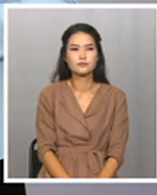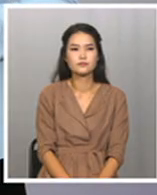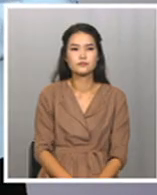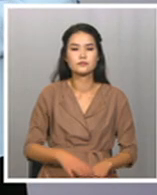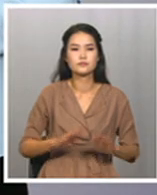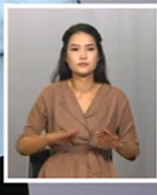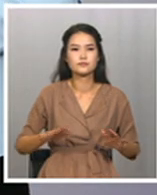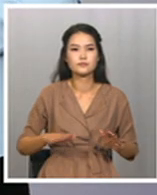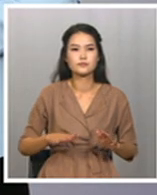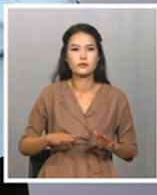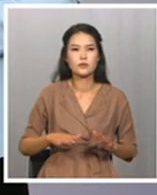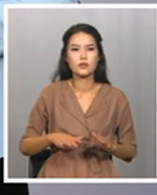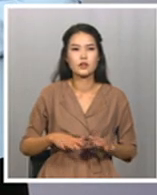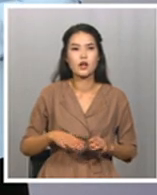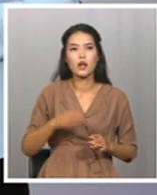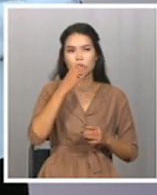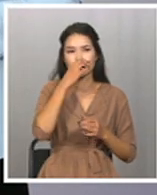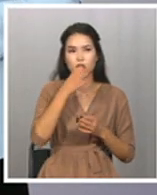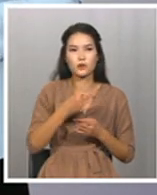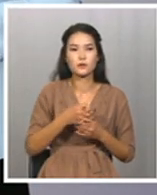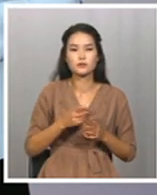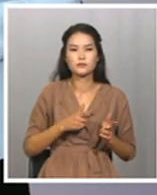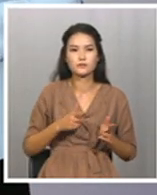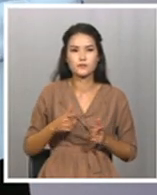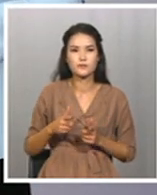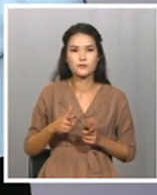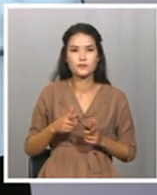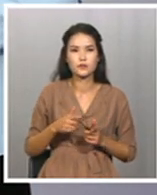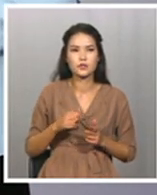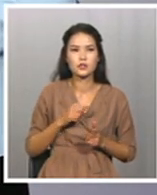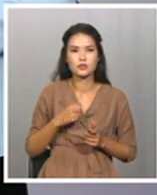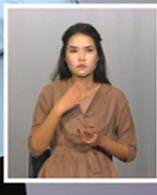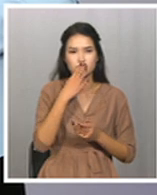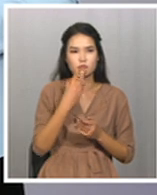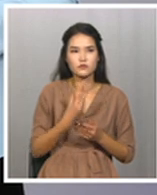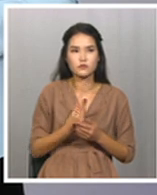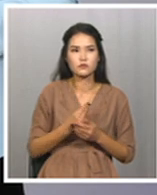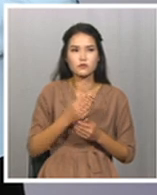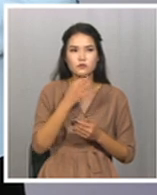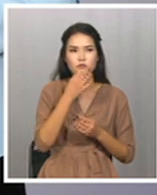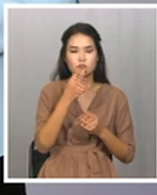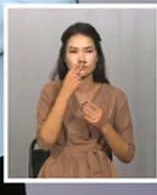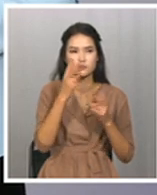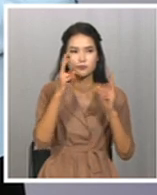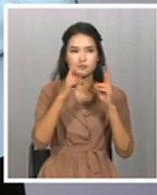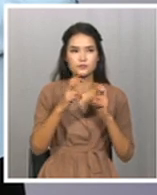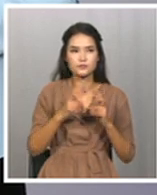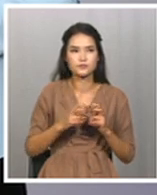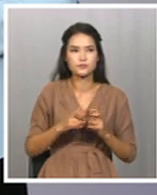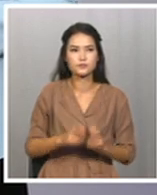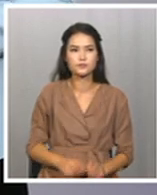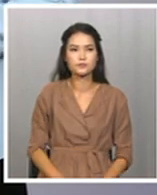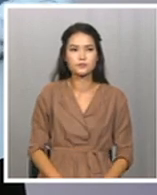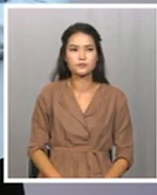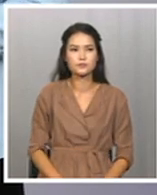Оқушылар, дайын болсаңыздар, өз жауаптарыңызда біздегі жауап үлгісімен салыстырып көріңіздер.